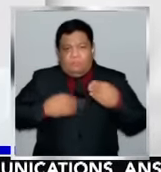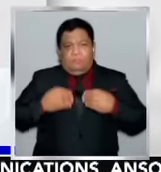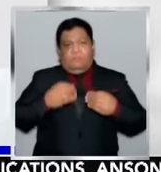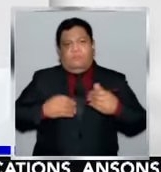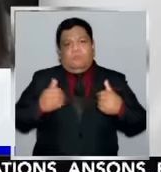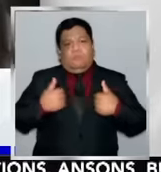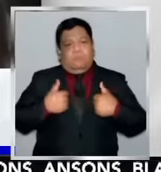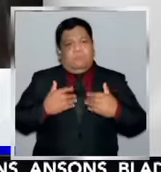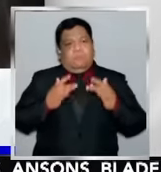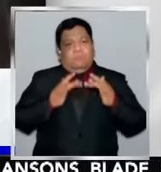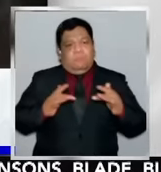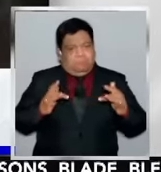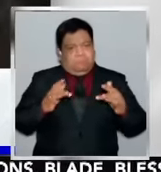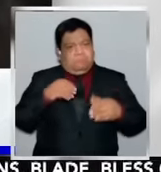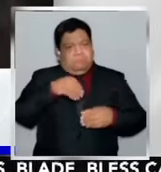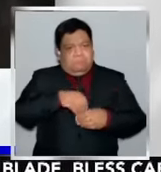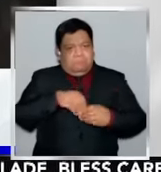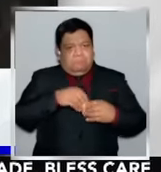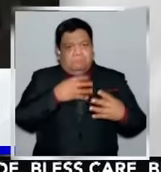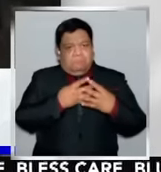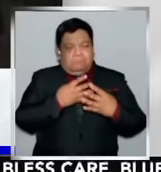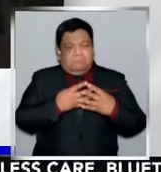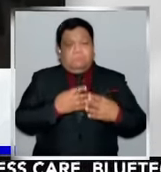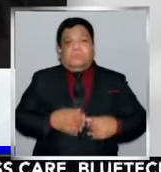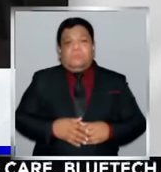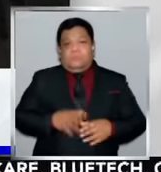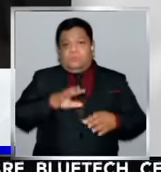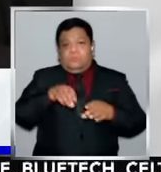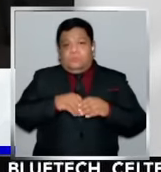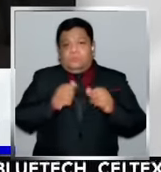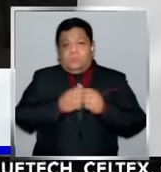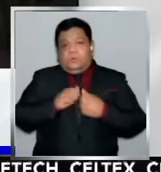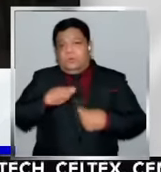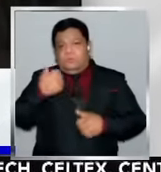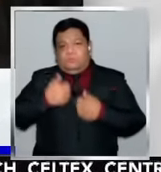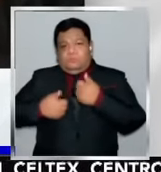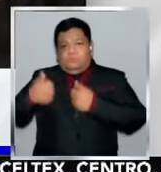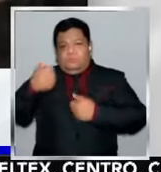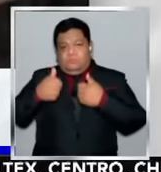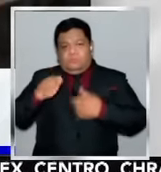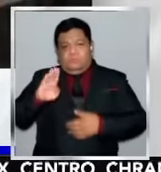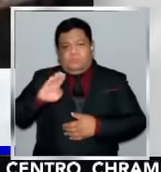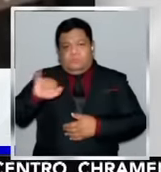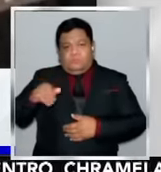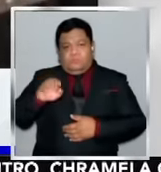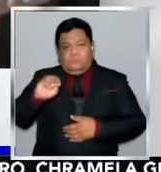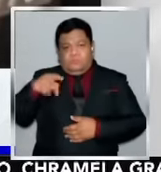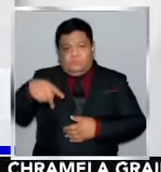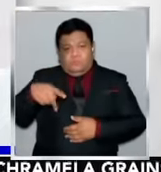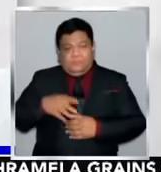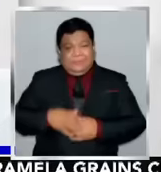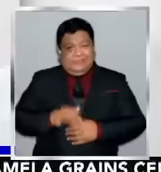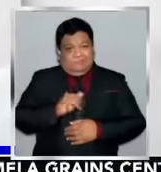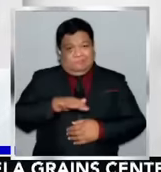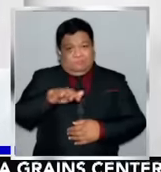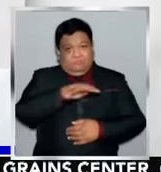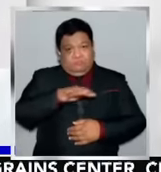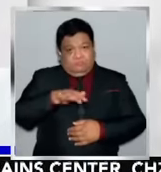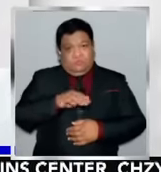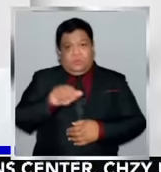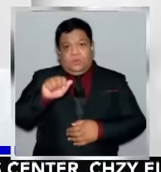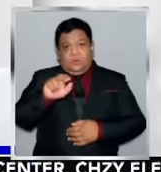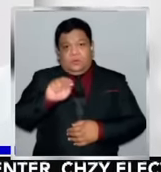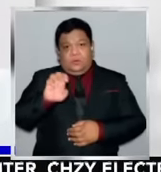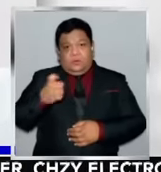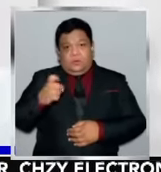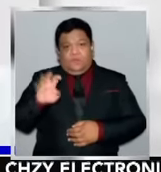impluwensyang inmate, kasama pa ang ilang matataas na opisyal ng BJMP. Ang jail facility na ito, kontrolado ng Bureau of Jail Management